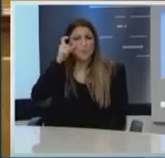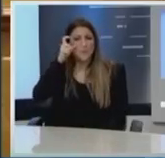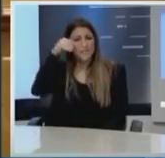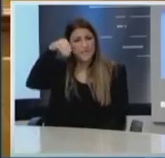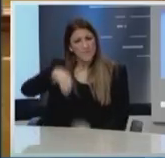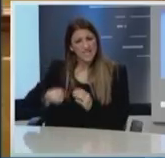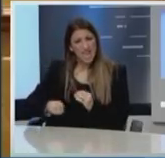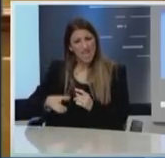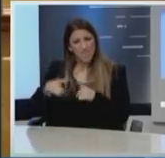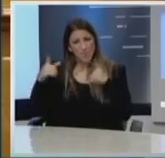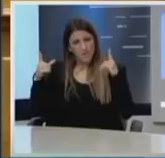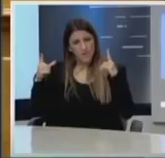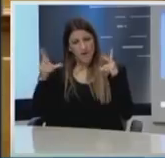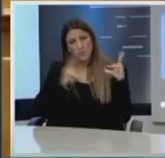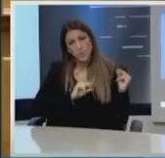Δημοκρατία